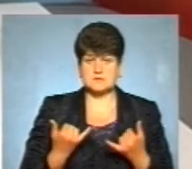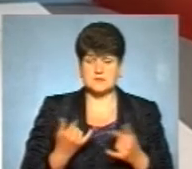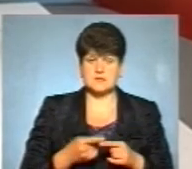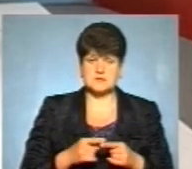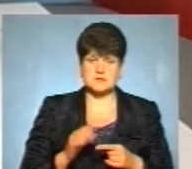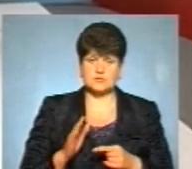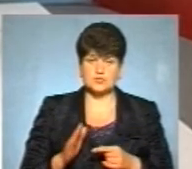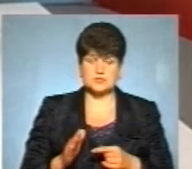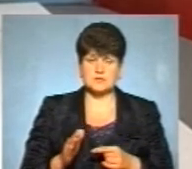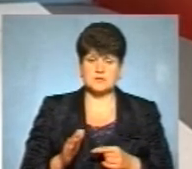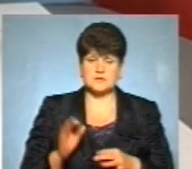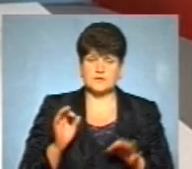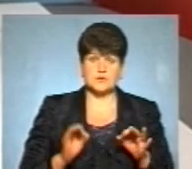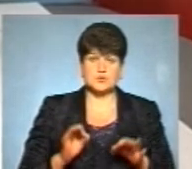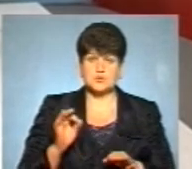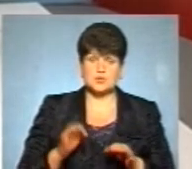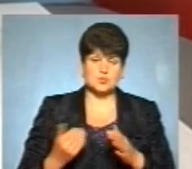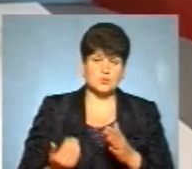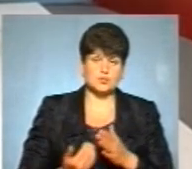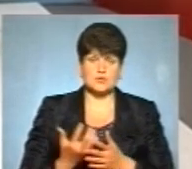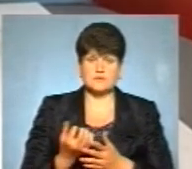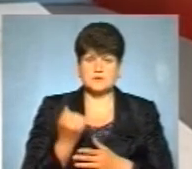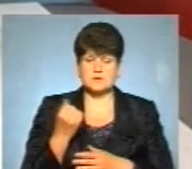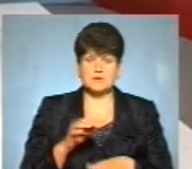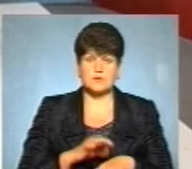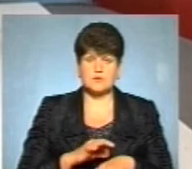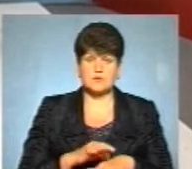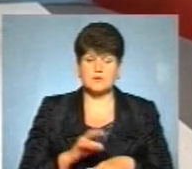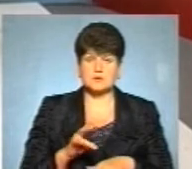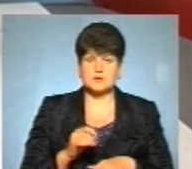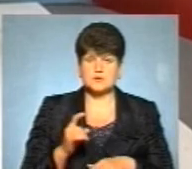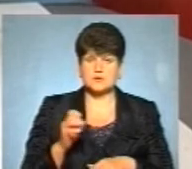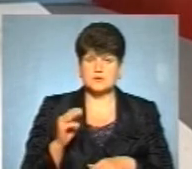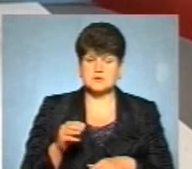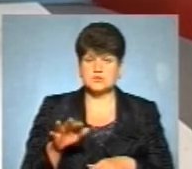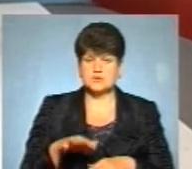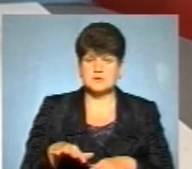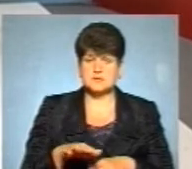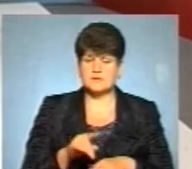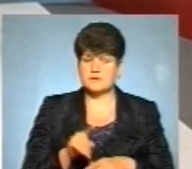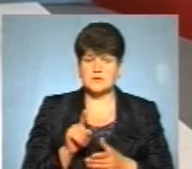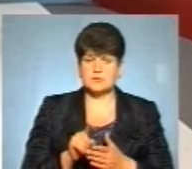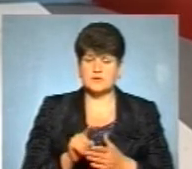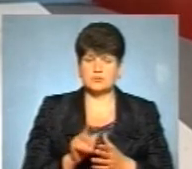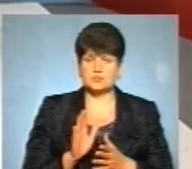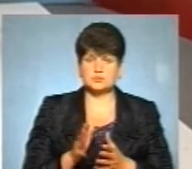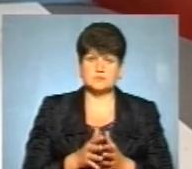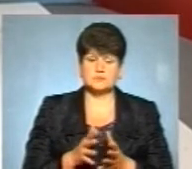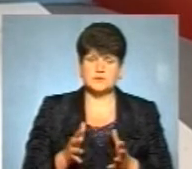буде вважатися відсоток нових виявлених хворих на 100 тисяч населення, і він не повинен